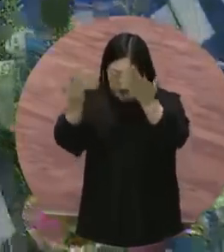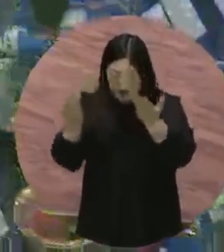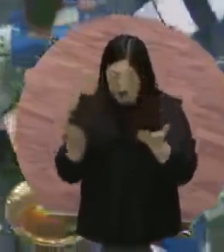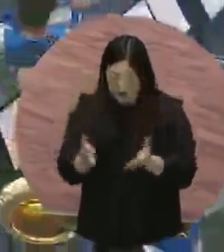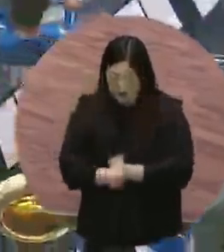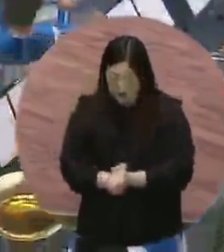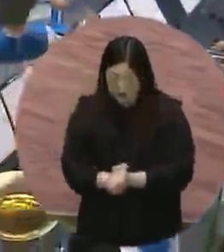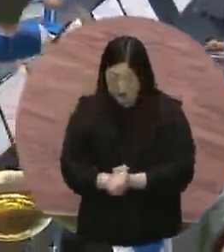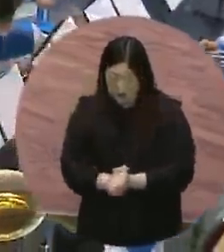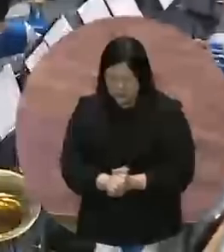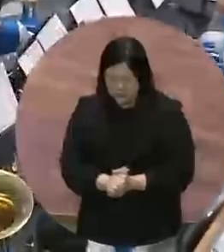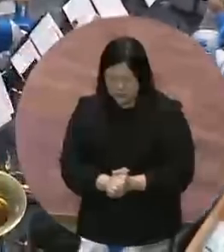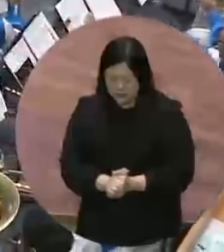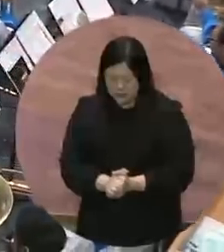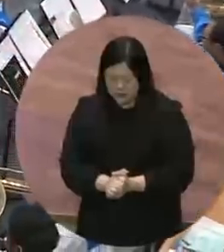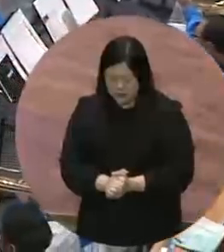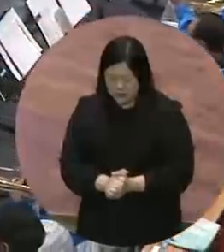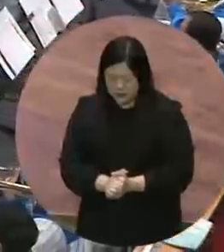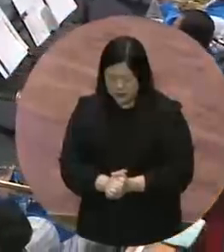아멘.